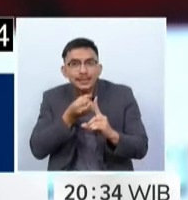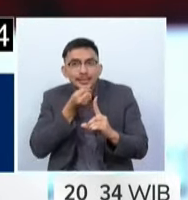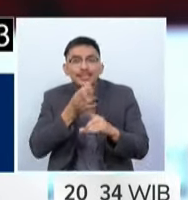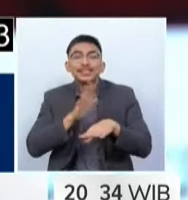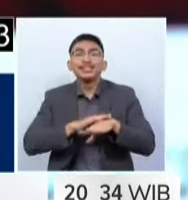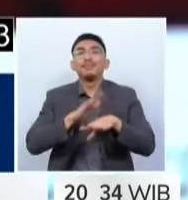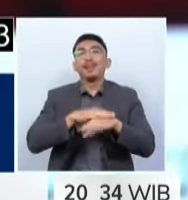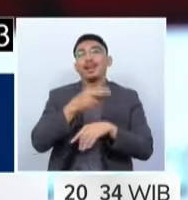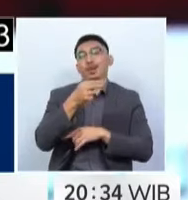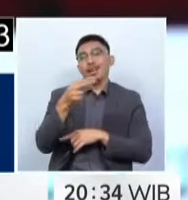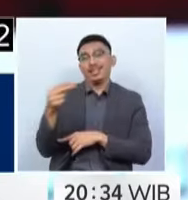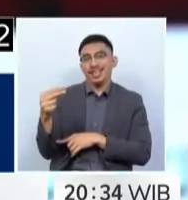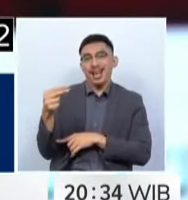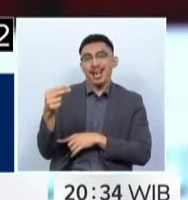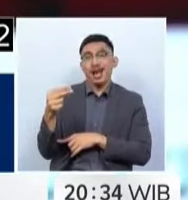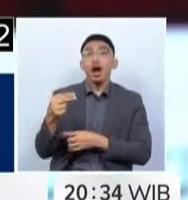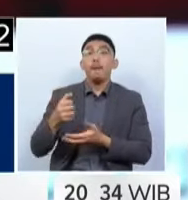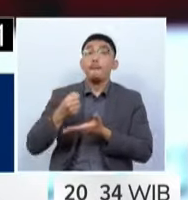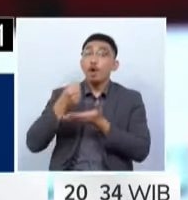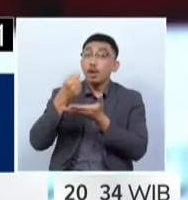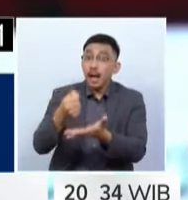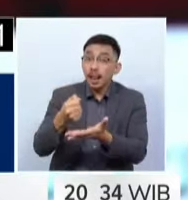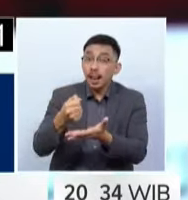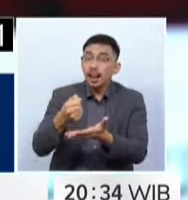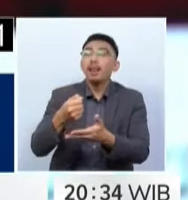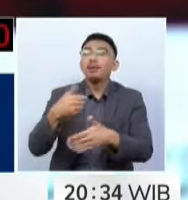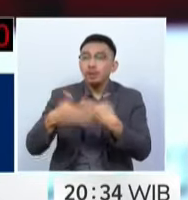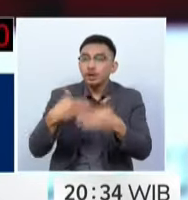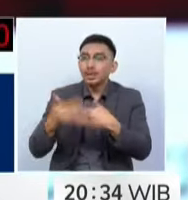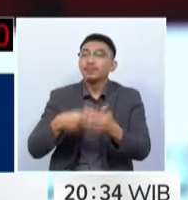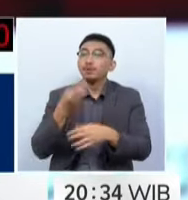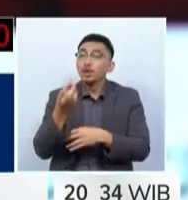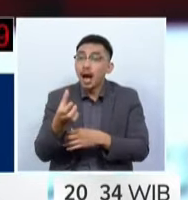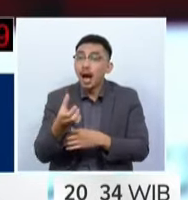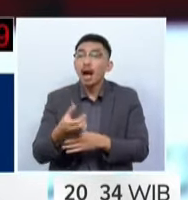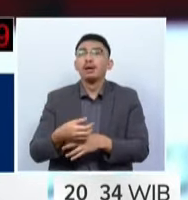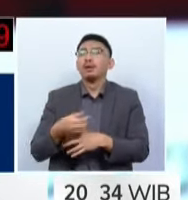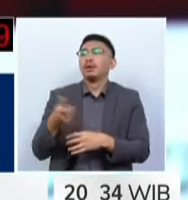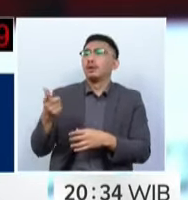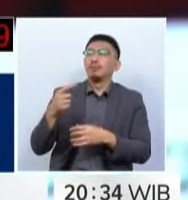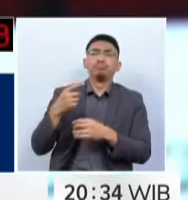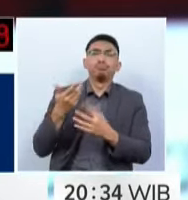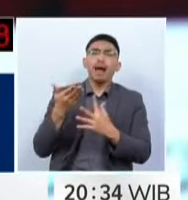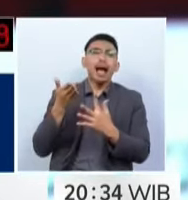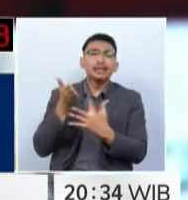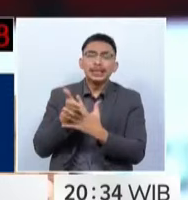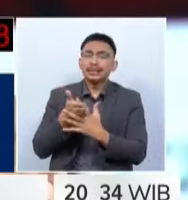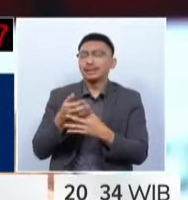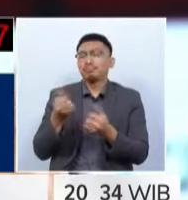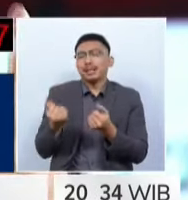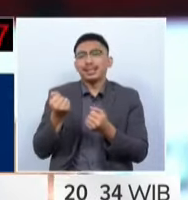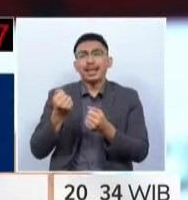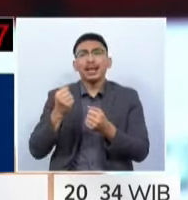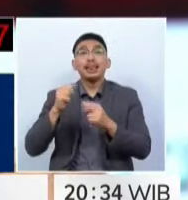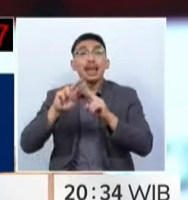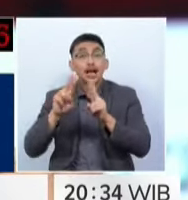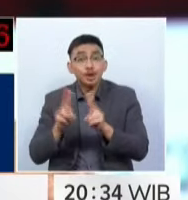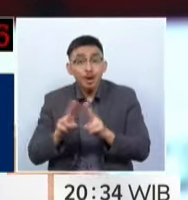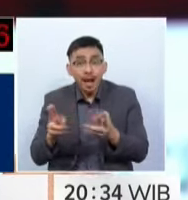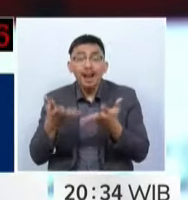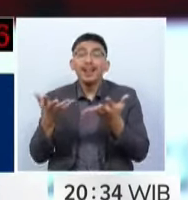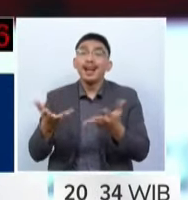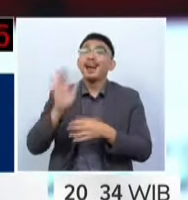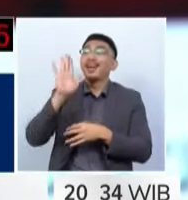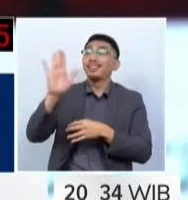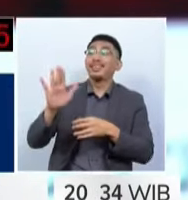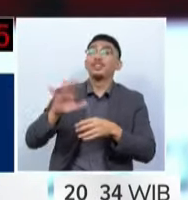permodalan kemudahan di dalam mengakses pasar internasional itu semua dilakukan supaya seluruh jajaran bisa terlibat